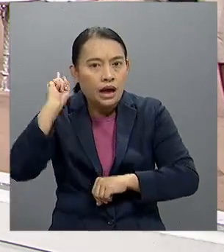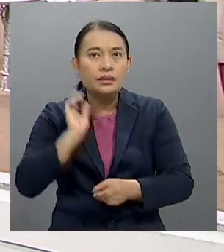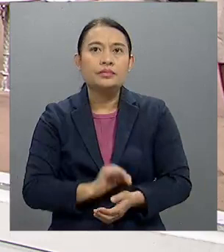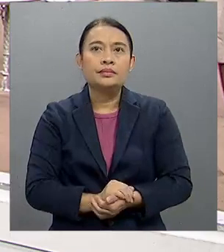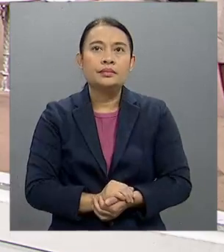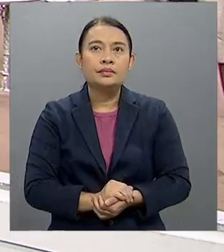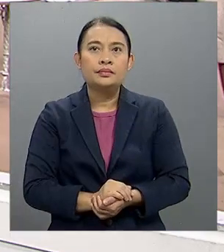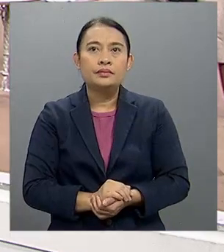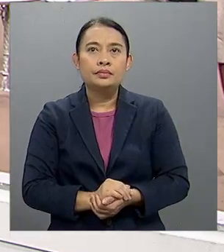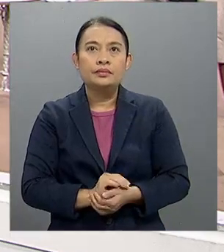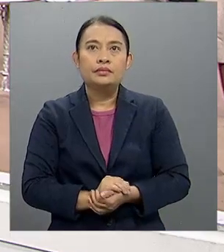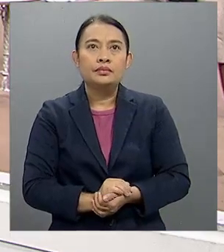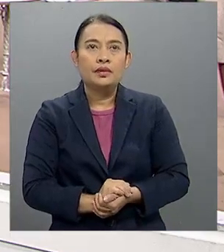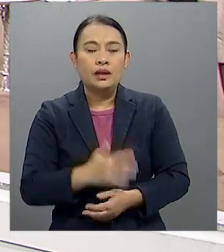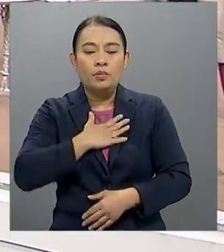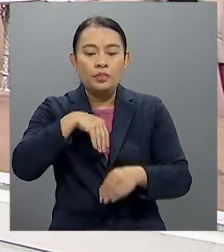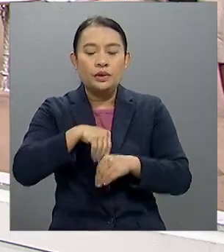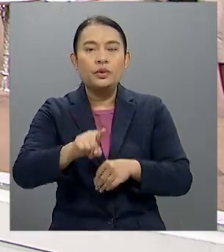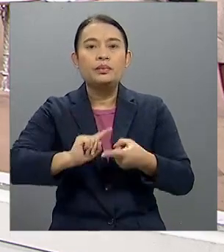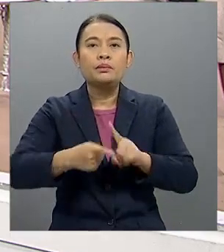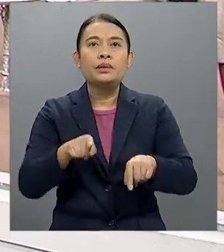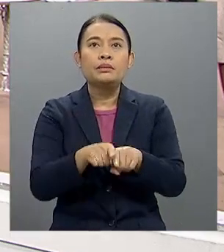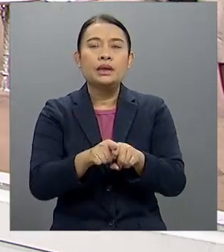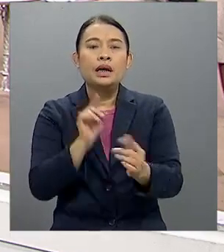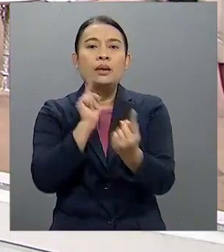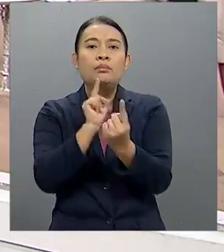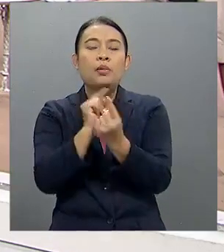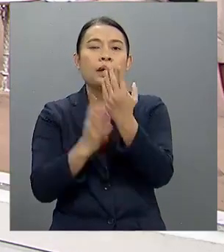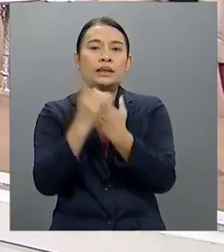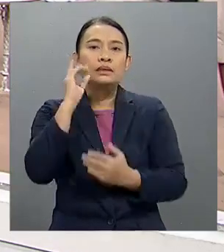ผมอยู่เป็นเพื่อนด้วยนะฮะ โอเค กลับมาเจอกันสัปดาห์หน้าครับพี ่ได้ค่ะขอบคุณค่ะสวัสดีค่ะ